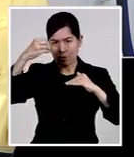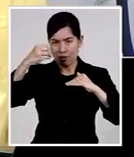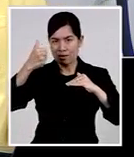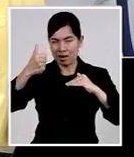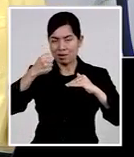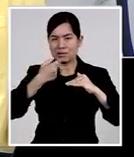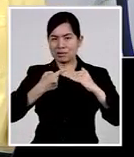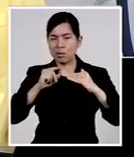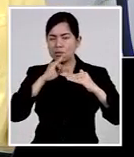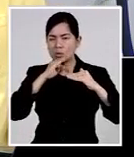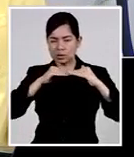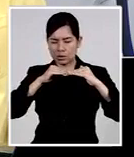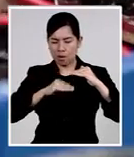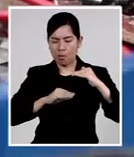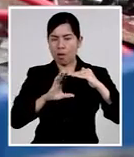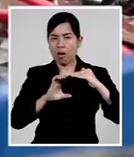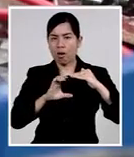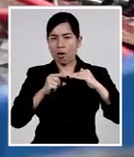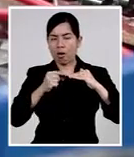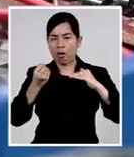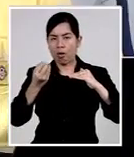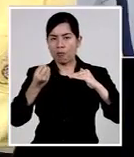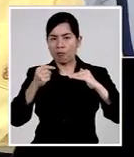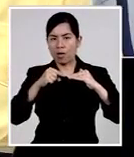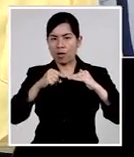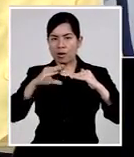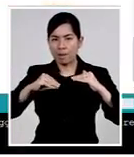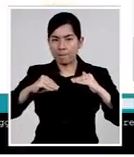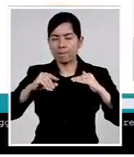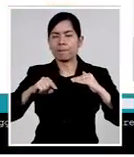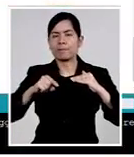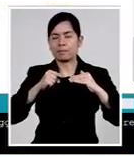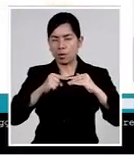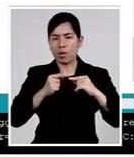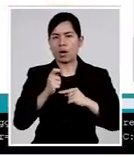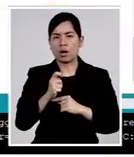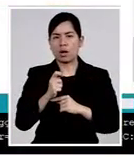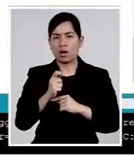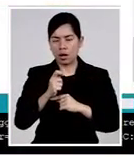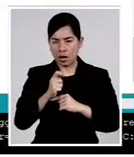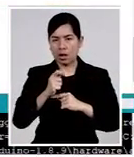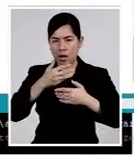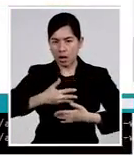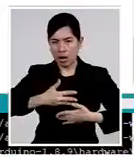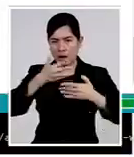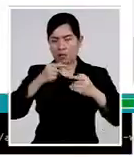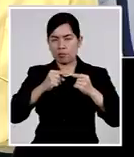อย่างเงี้ยนะครับหลอดไฟตัวแลมป์ต้องดับอัปโหลดไปนะครับ